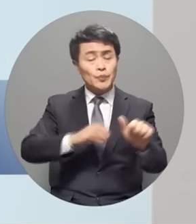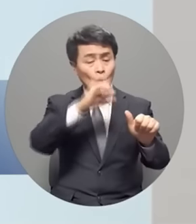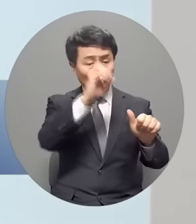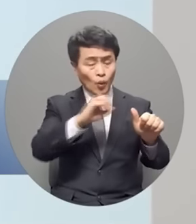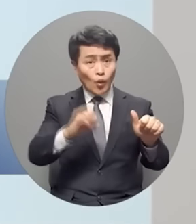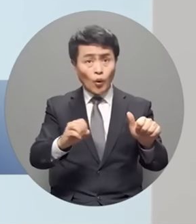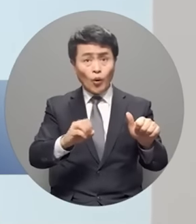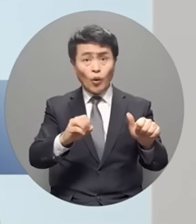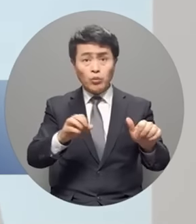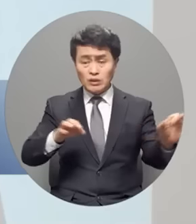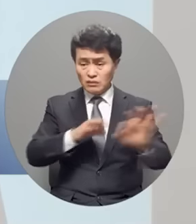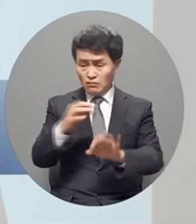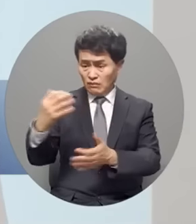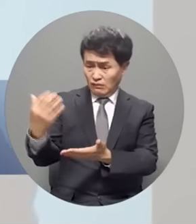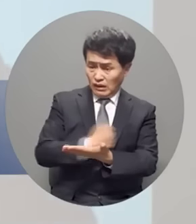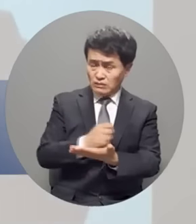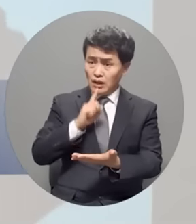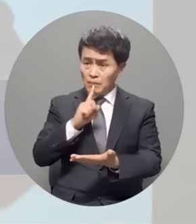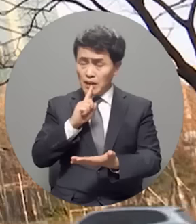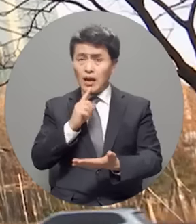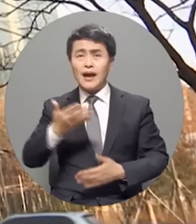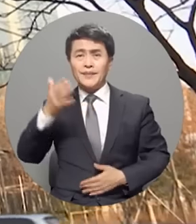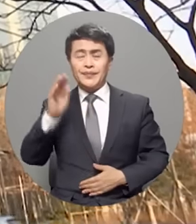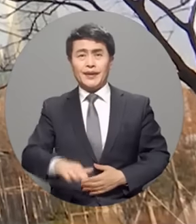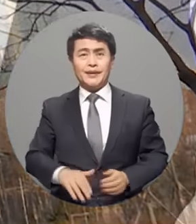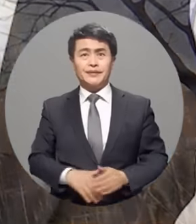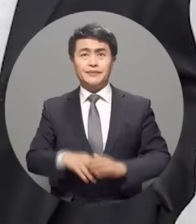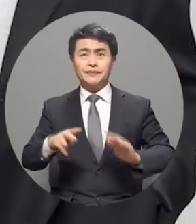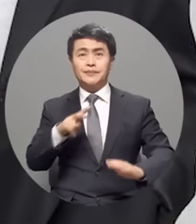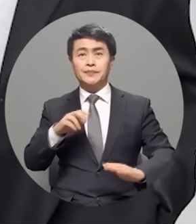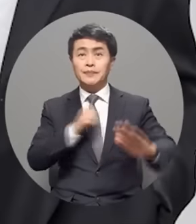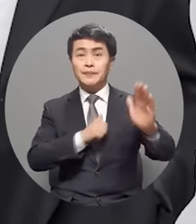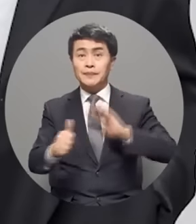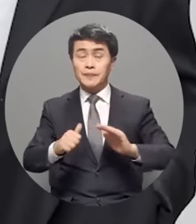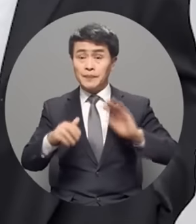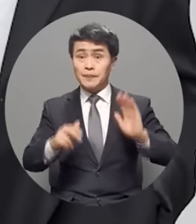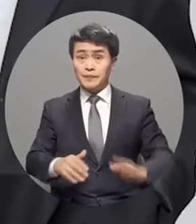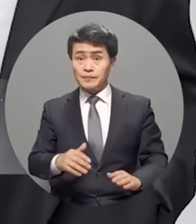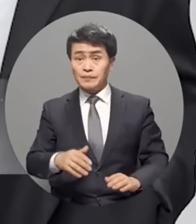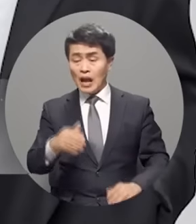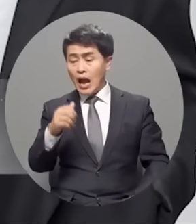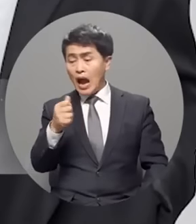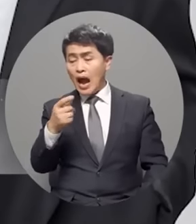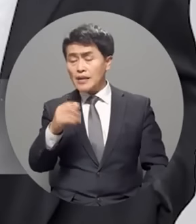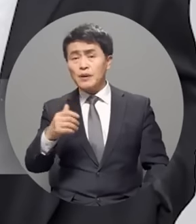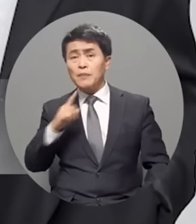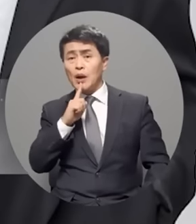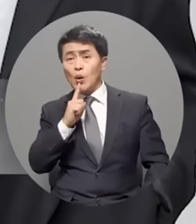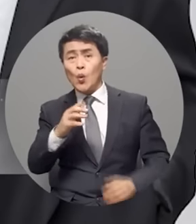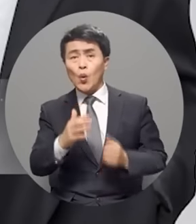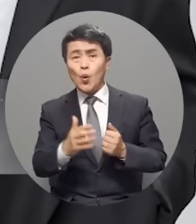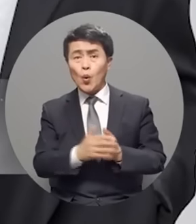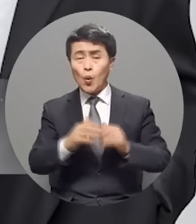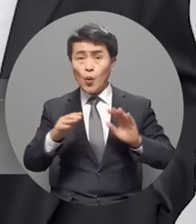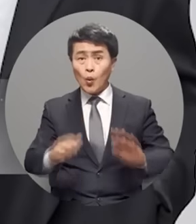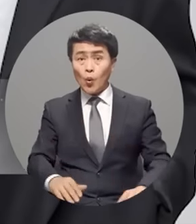경영권 찬탄한다고. 하고 있는데. 민 대표는 하이브를 맞고소하겠다고 밝혔고 하이브는 오는 30일 이사회를